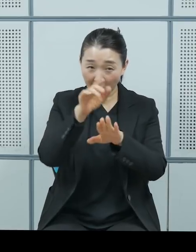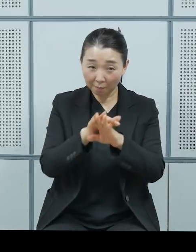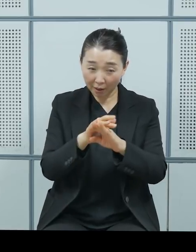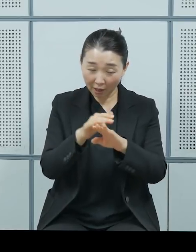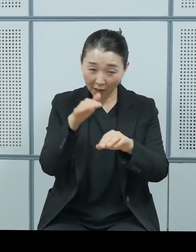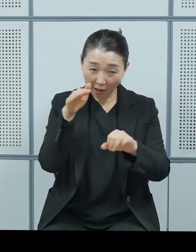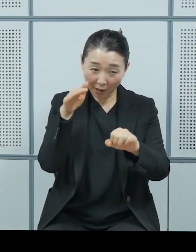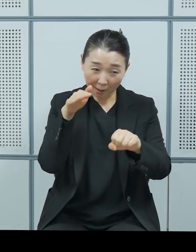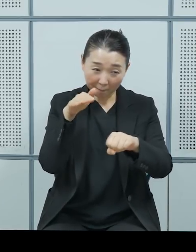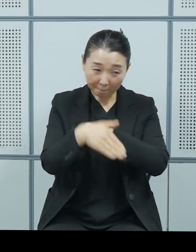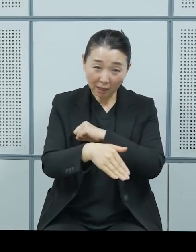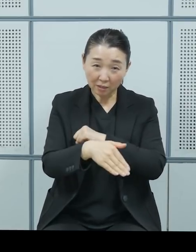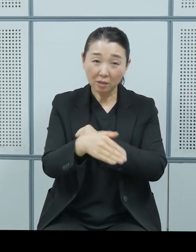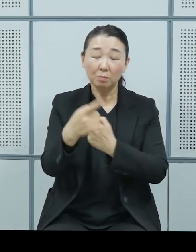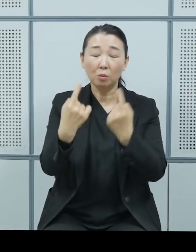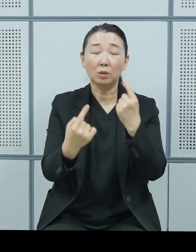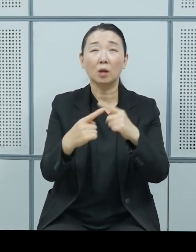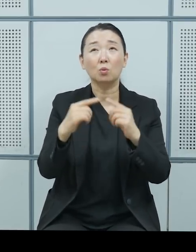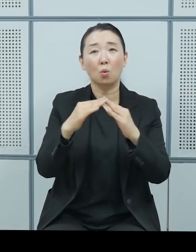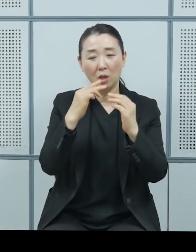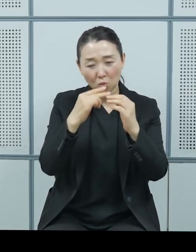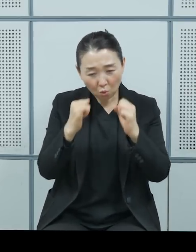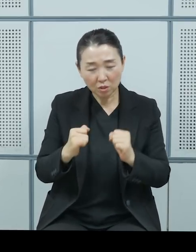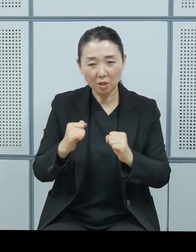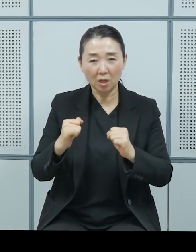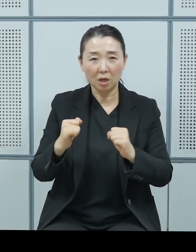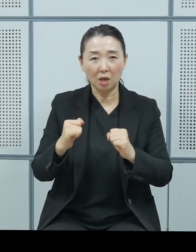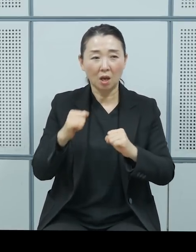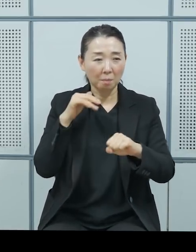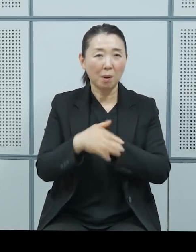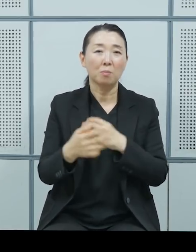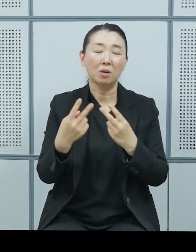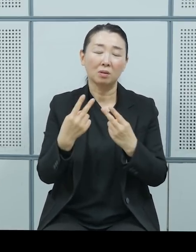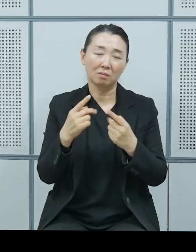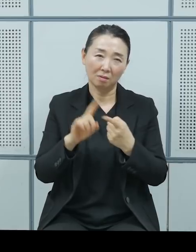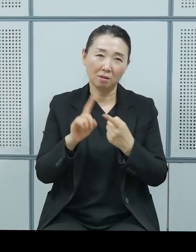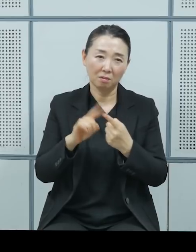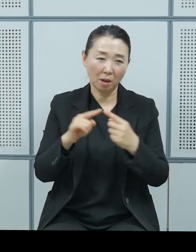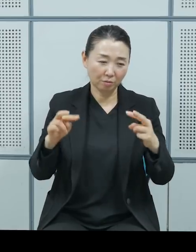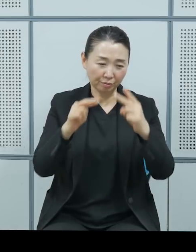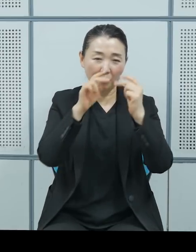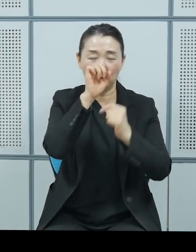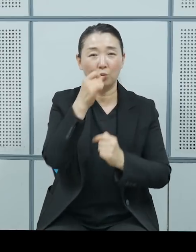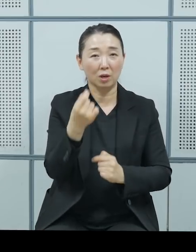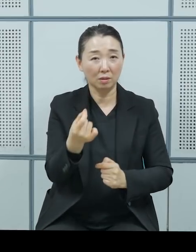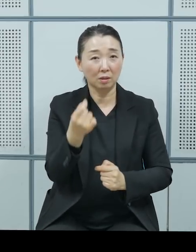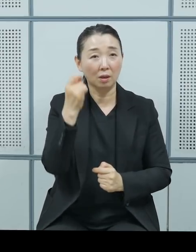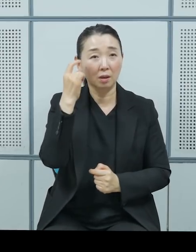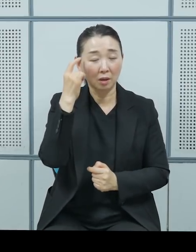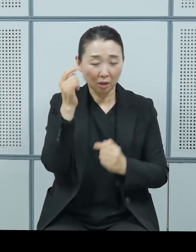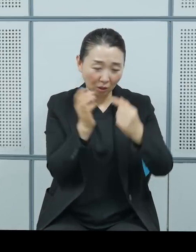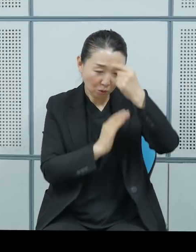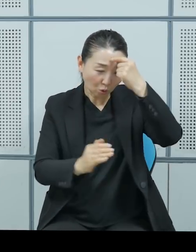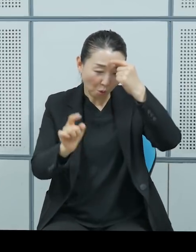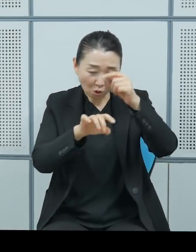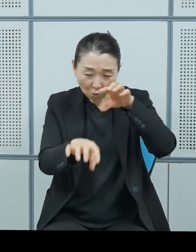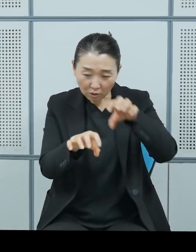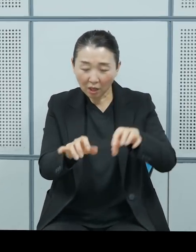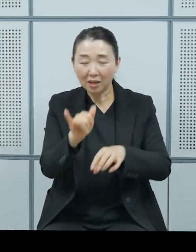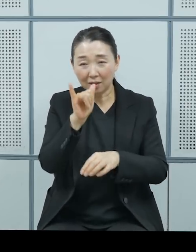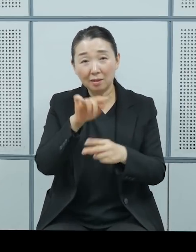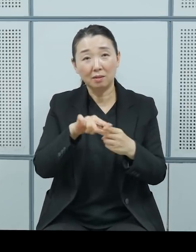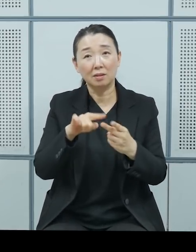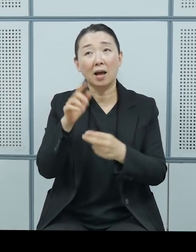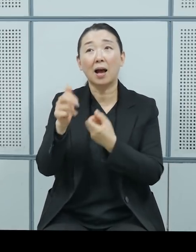방식보다는 교회의 존재 방식에 대해서 더 많이 얘기했으면 좋겠어요. 네, 맞습니다. 예, 네. 그래서 성도들이 어디에 있든지